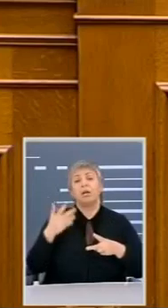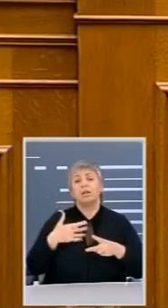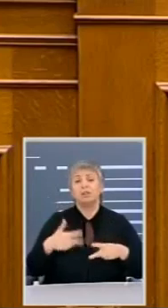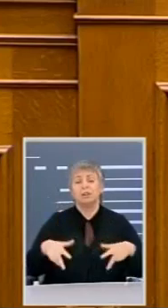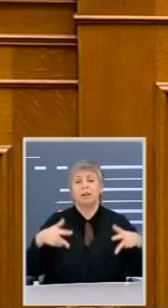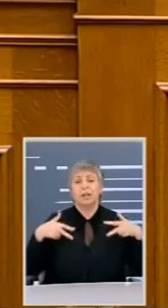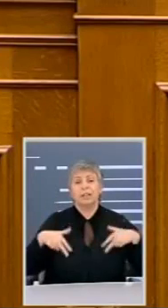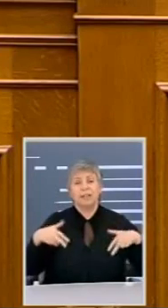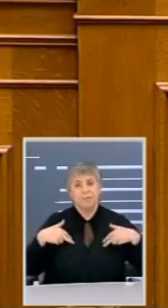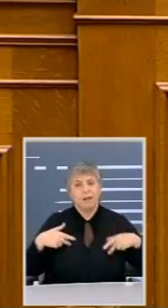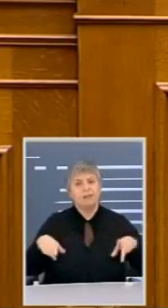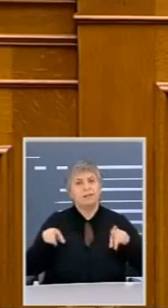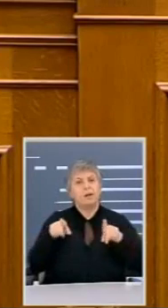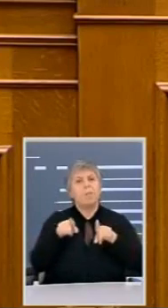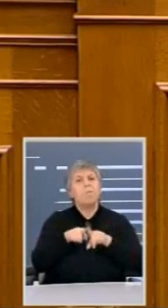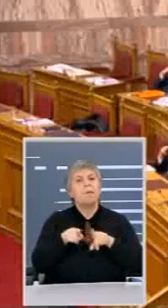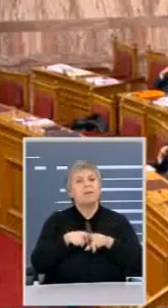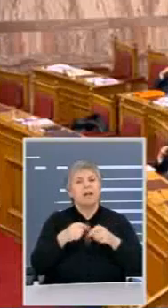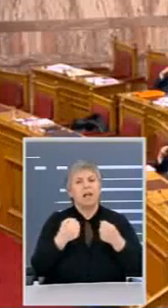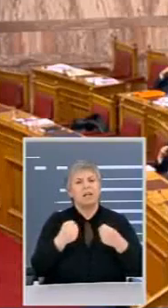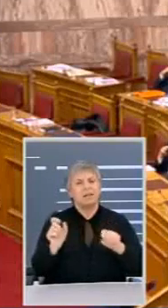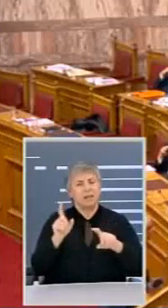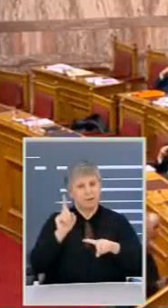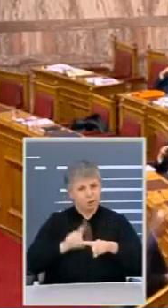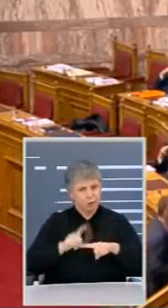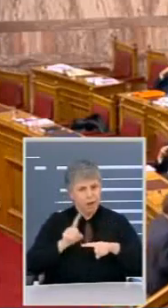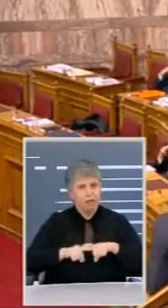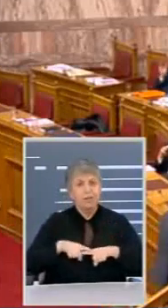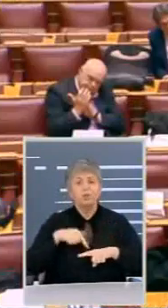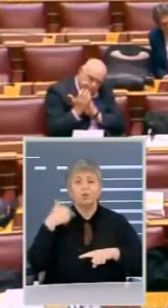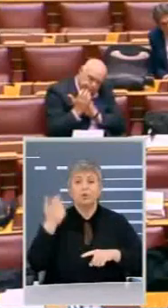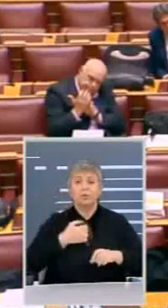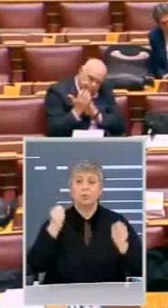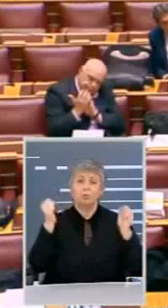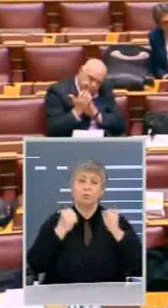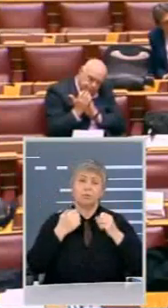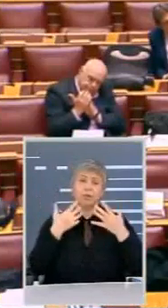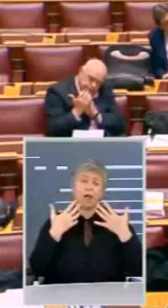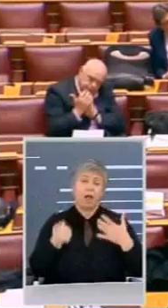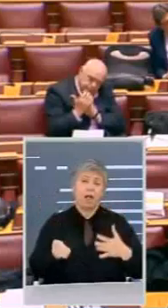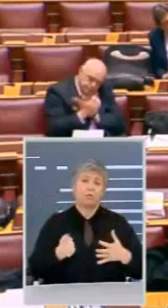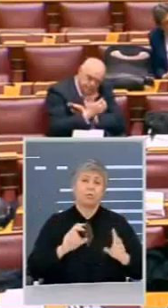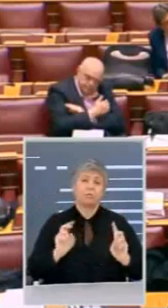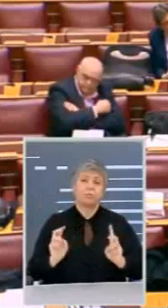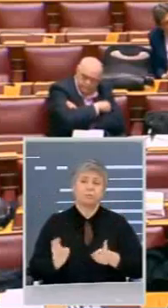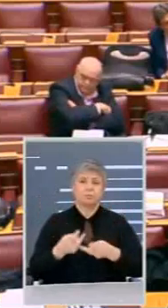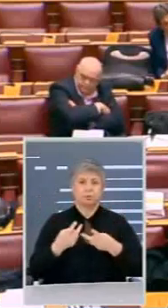Έσχος, κύριε, αυτό μπορώ να πω μόνο. Ντροπή. Ευχαριστώ πολύ.